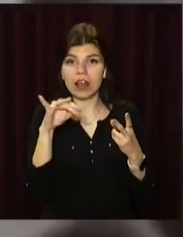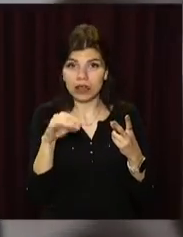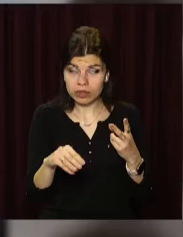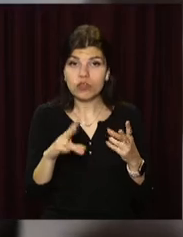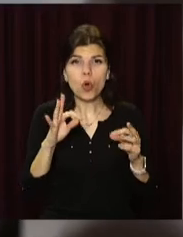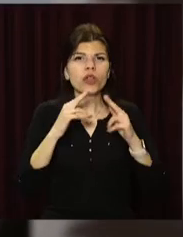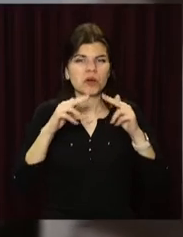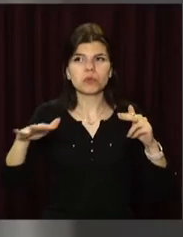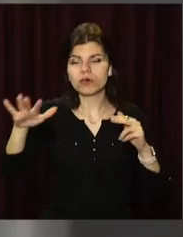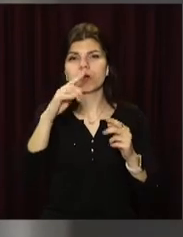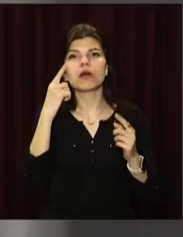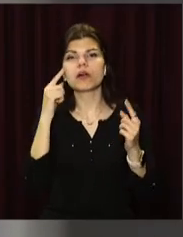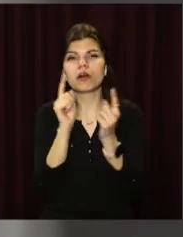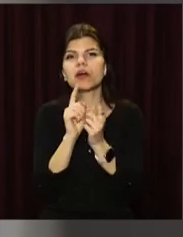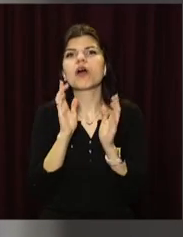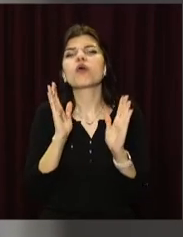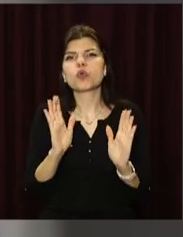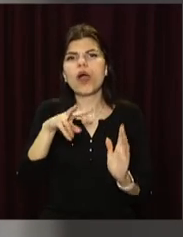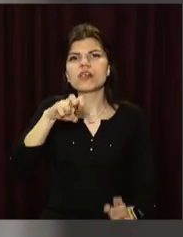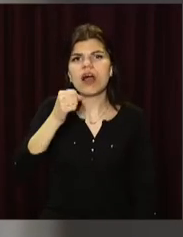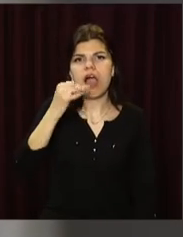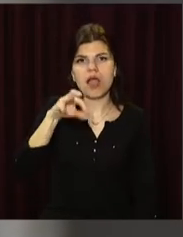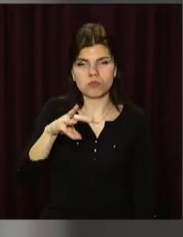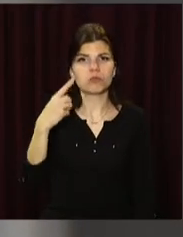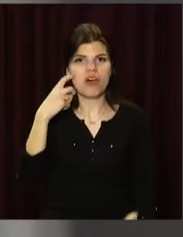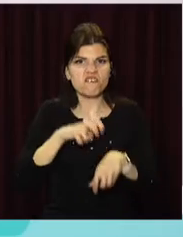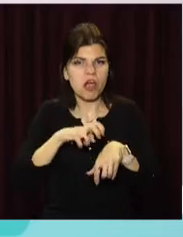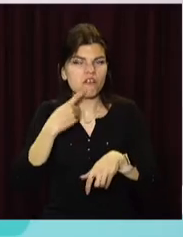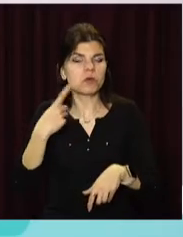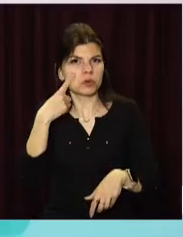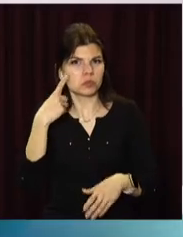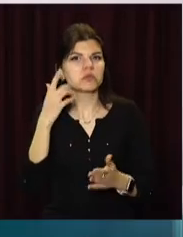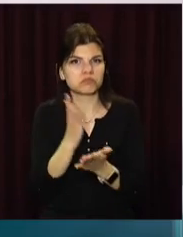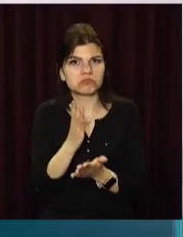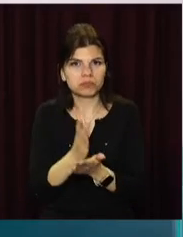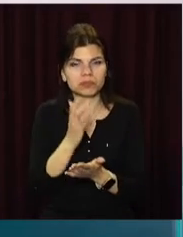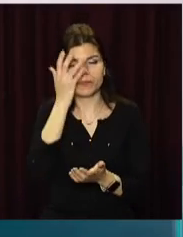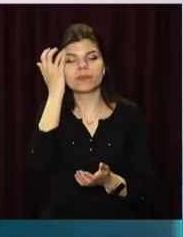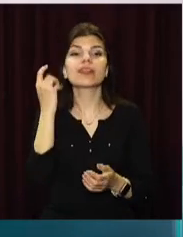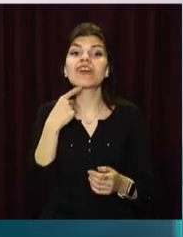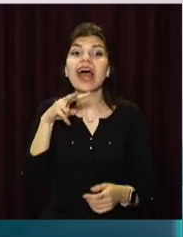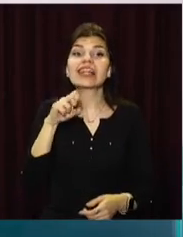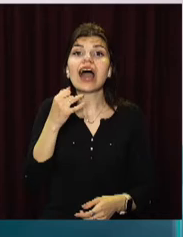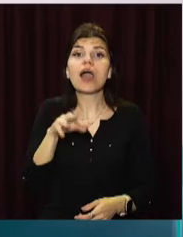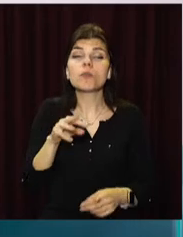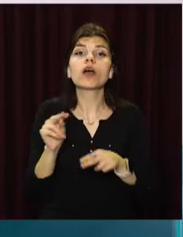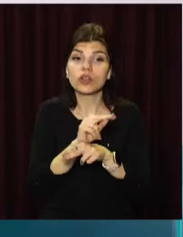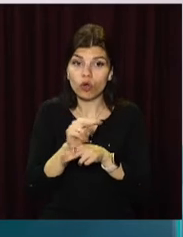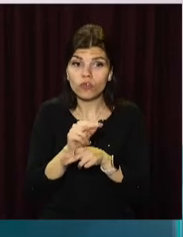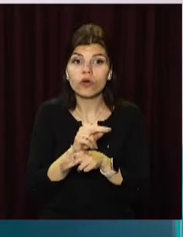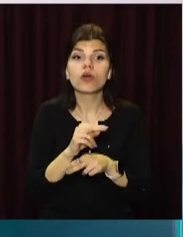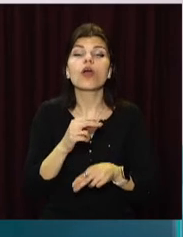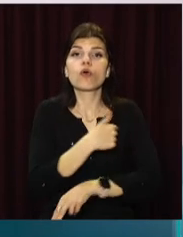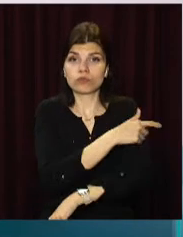Дніпропетровщині зазвичай зустрічається лише хвороба Лайма, стверджують лікарі. Лікують лаймську хворобу, це хвороба, яка